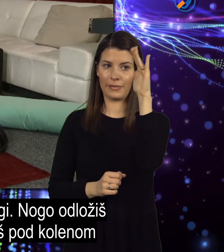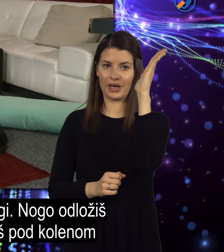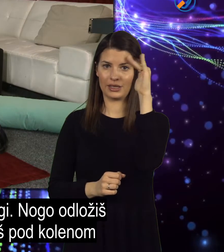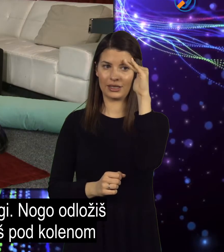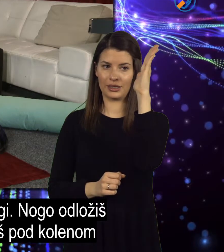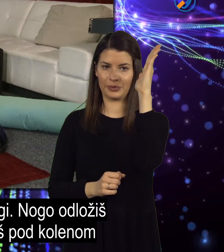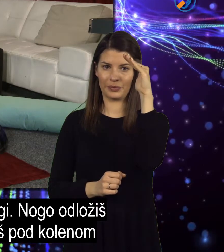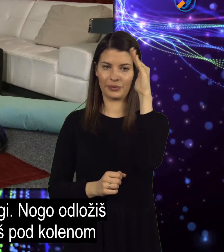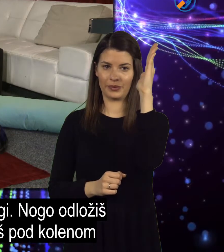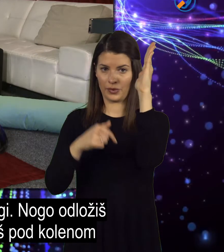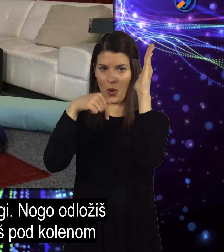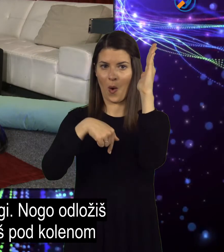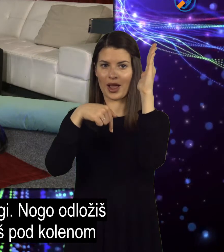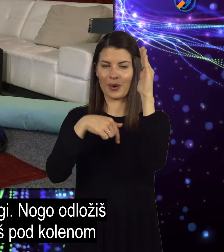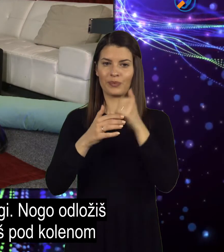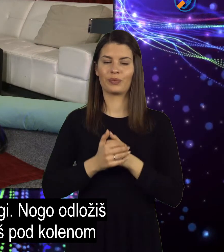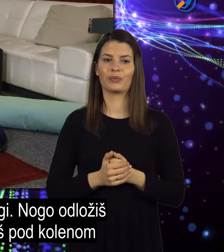pomigaš s prsti na nogi.